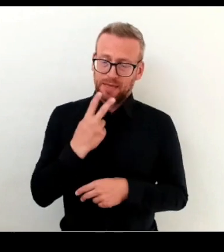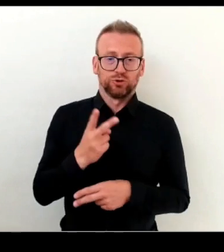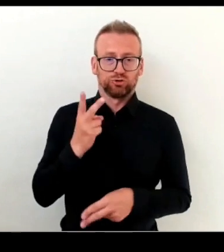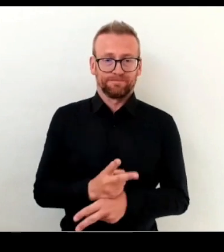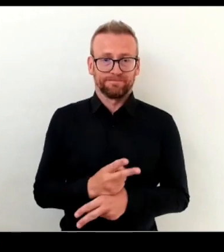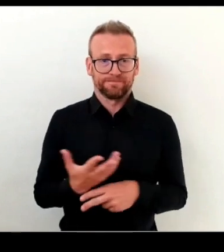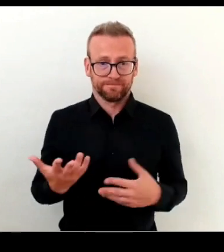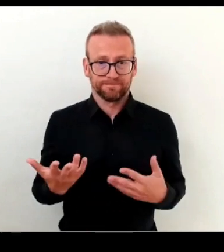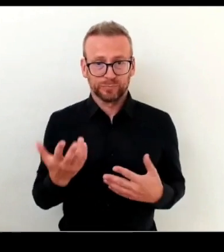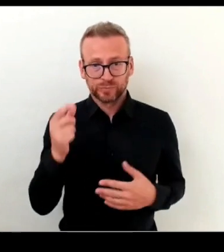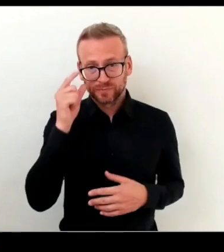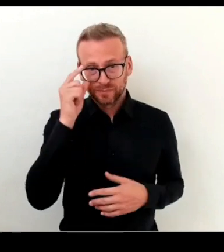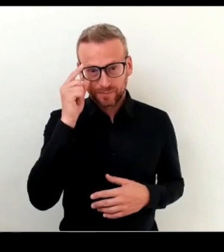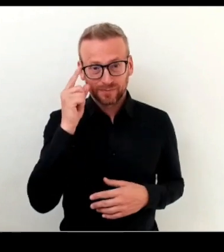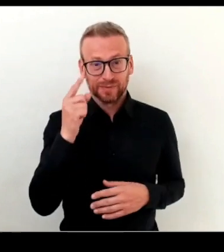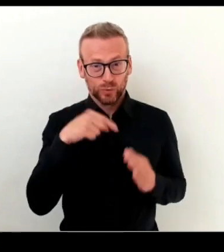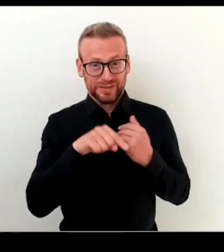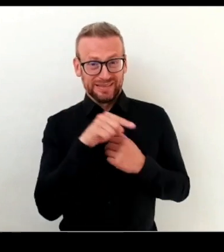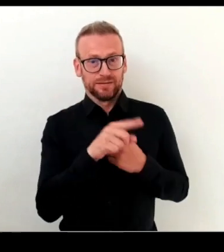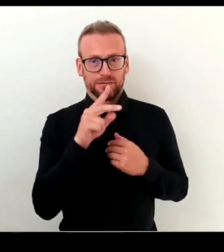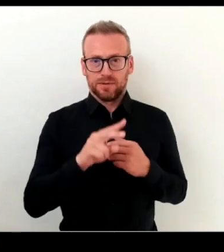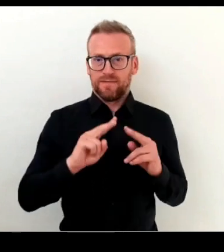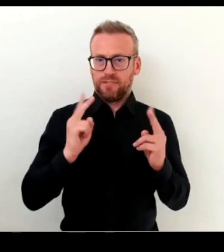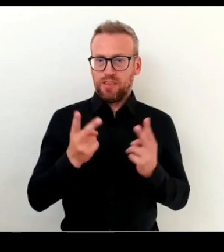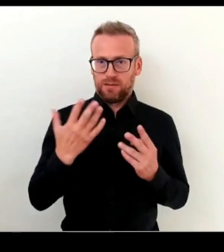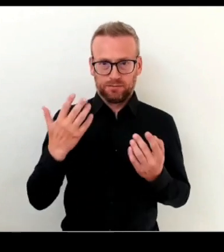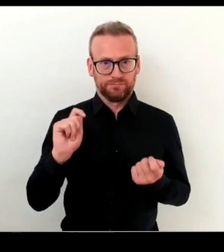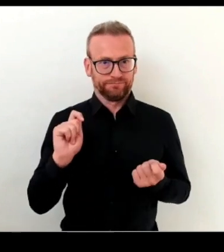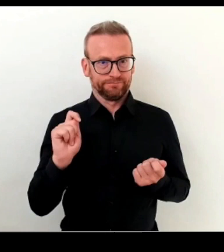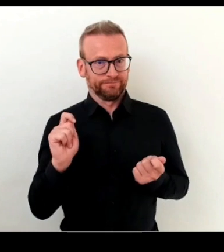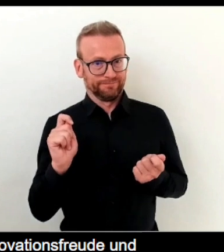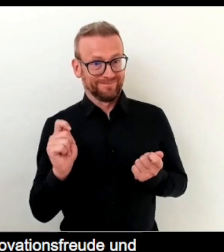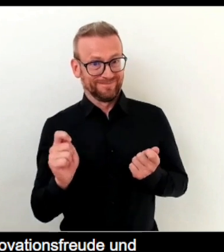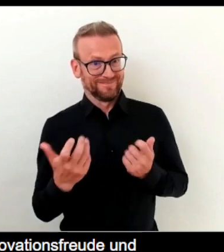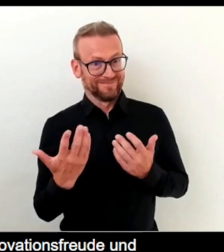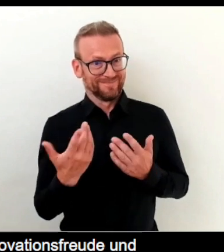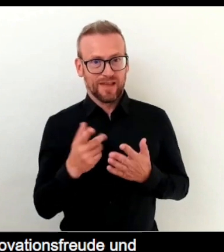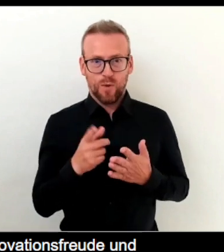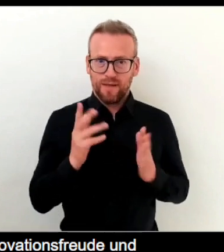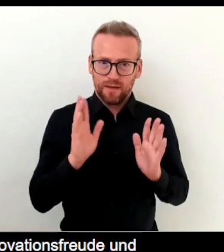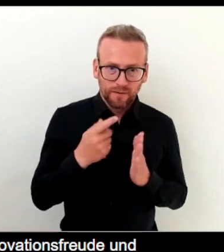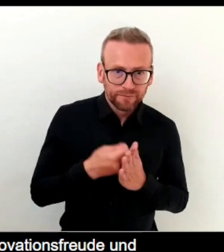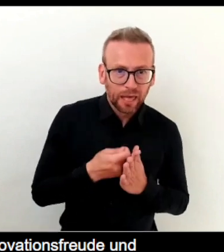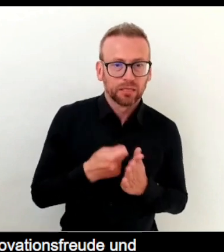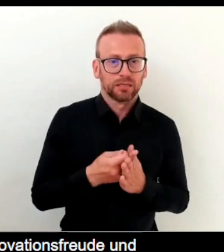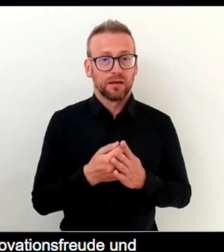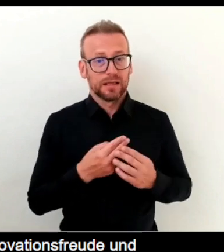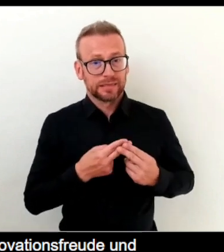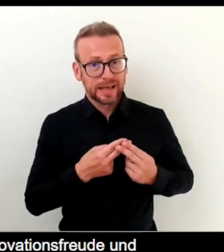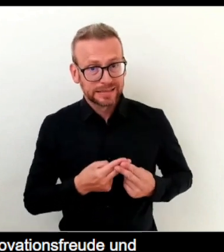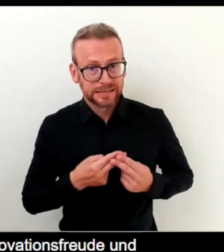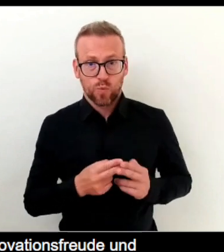beispielgebend. Man hat die große alte Tradition, aber immer wieder auch neu entwickelt, durch